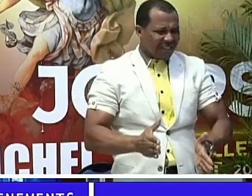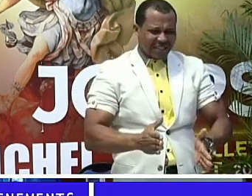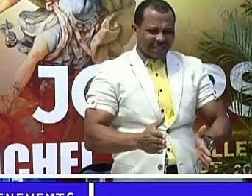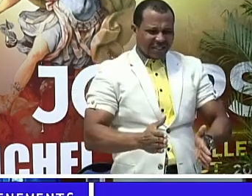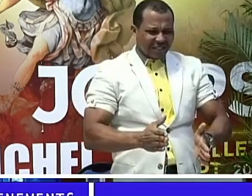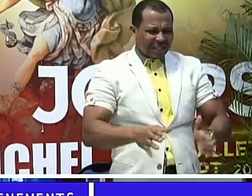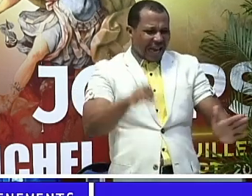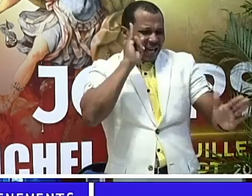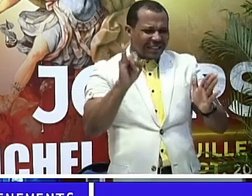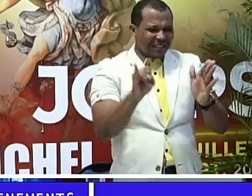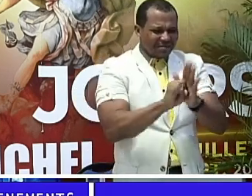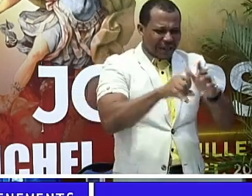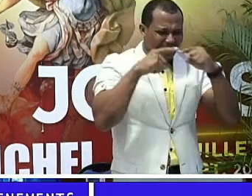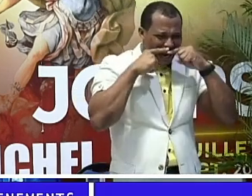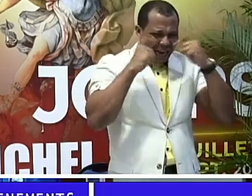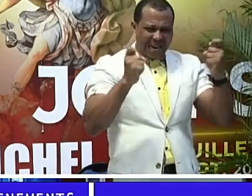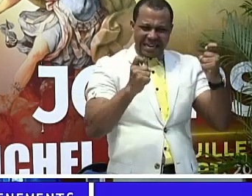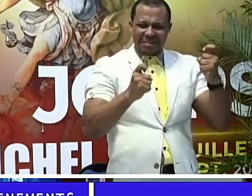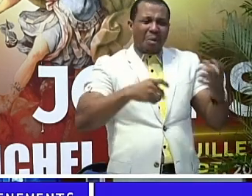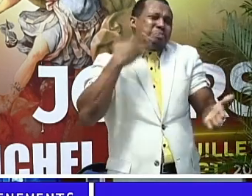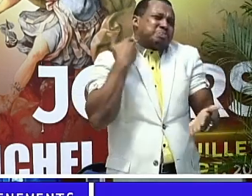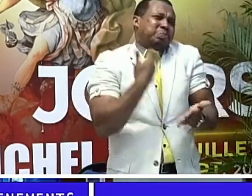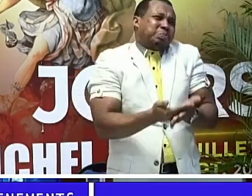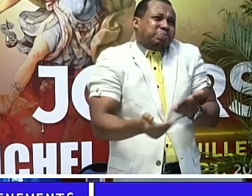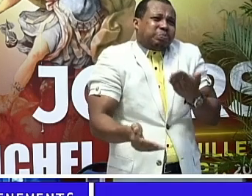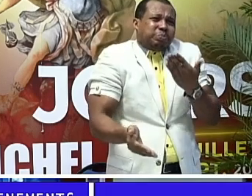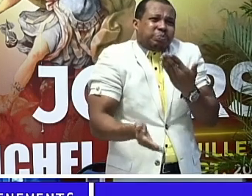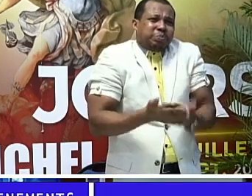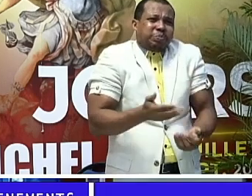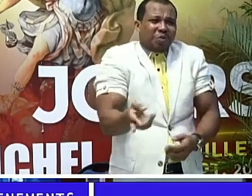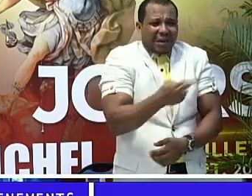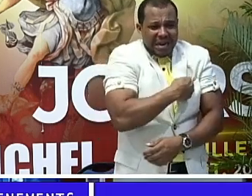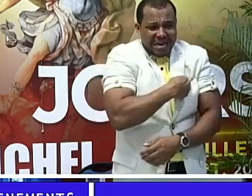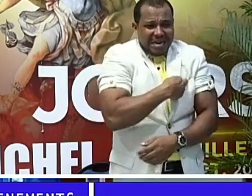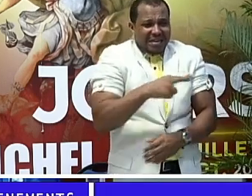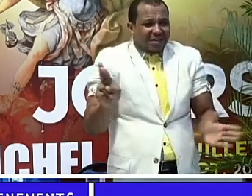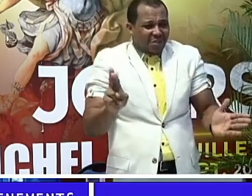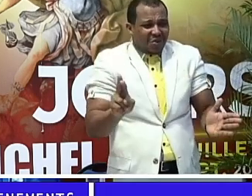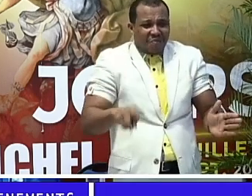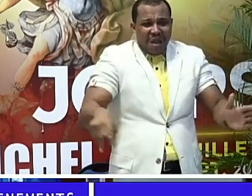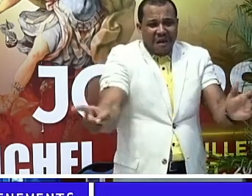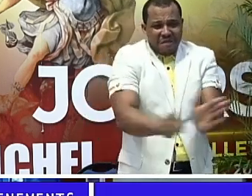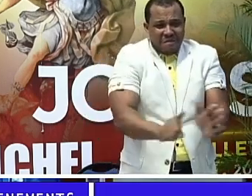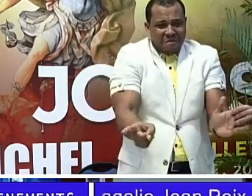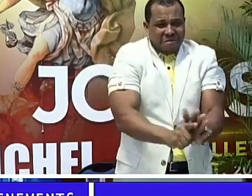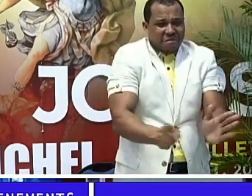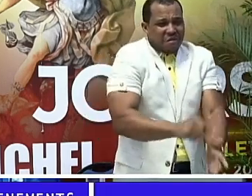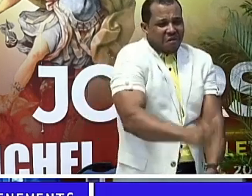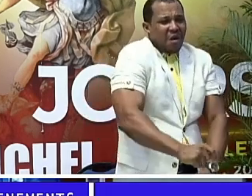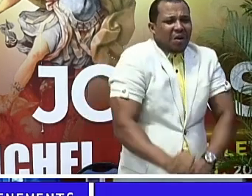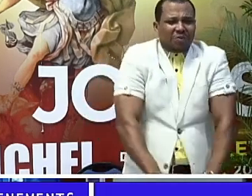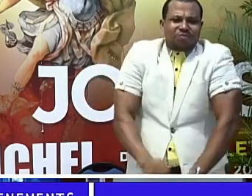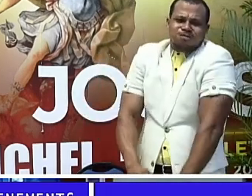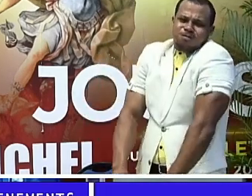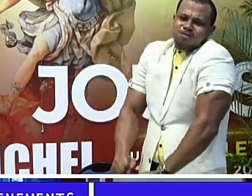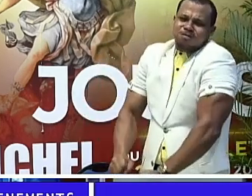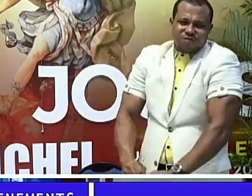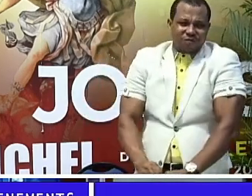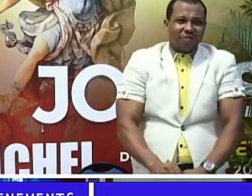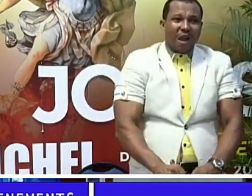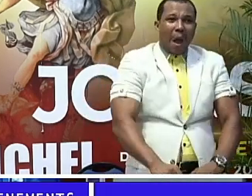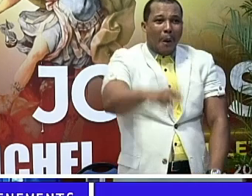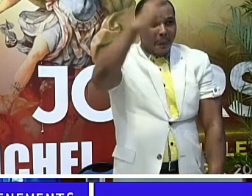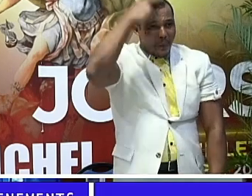Quel que soit religion yon moun taï ki tous ces vaudouisants, protestants,